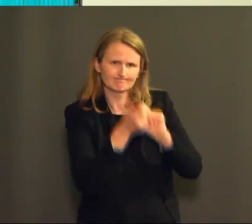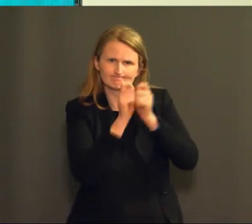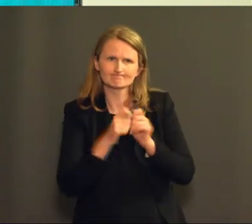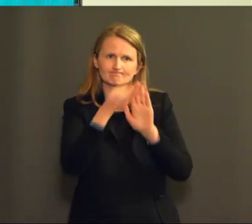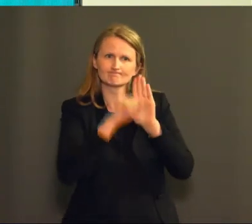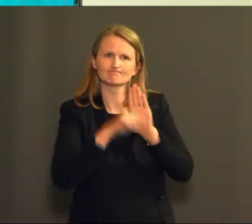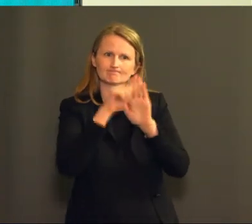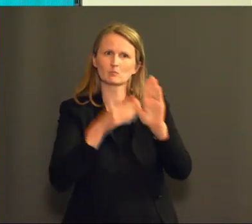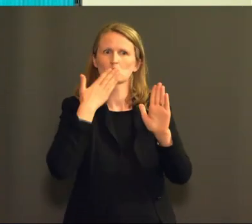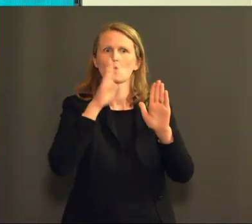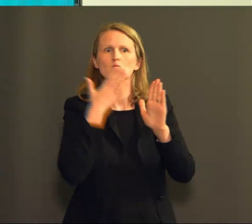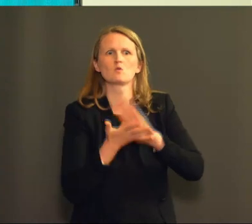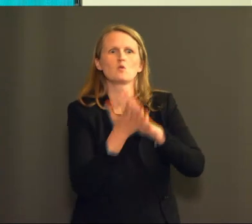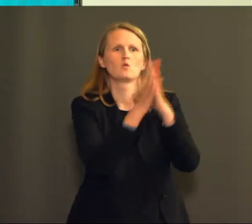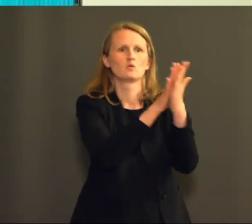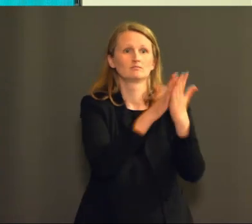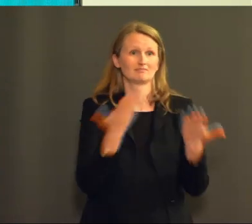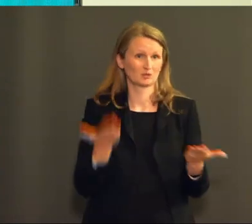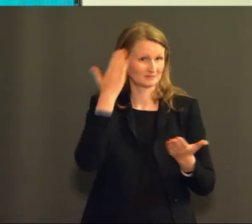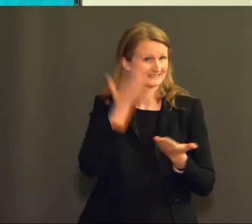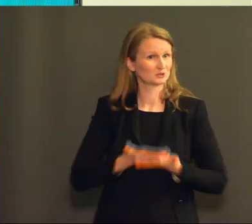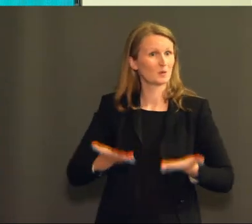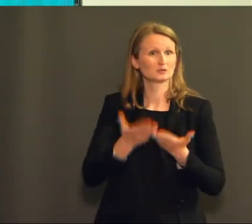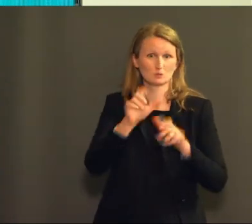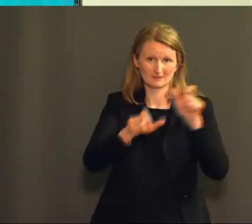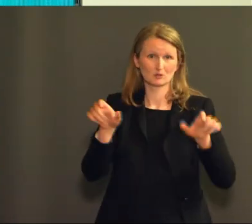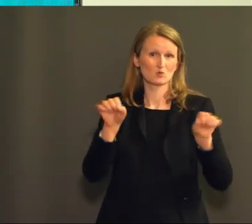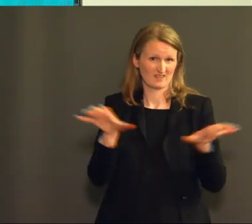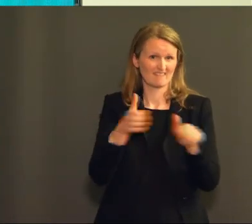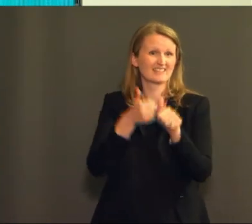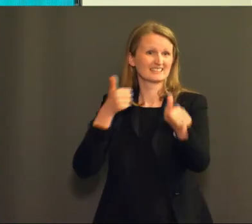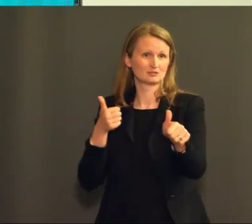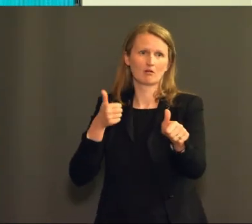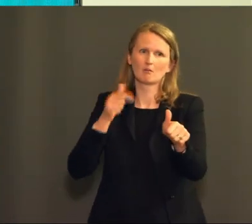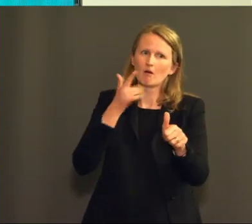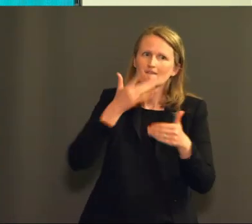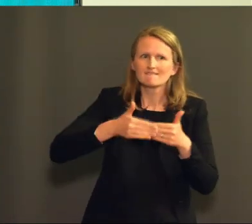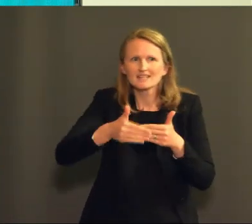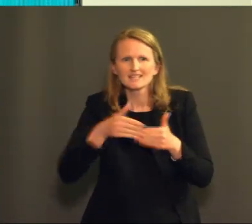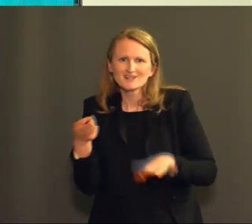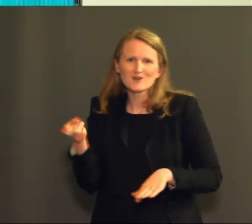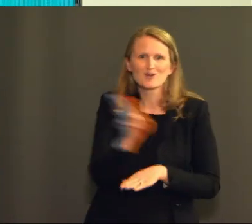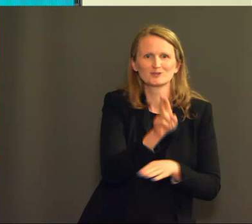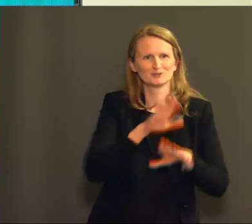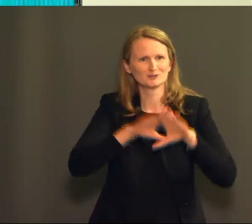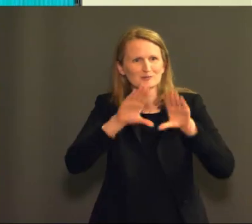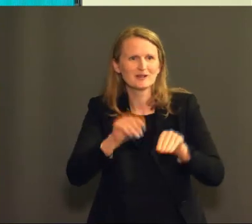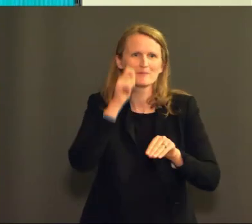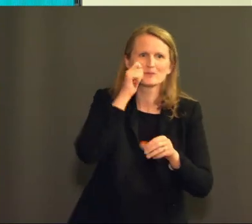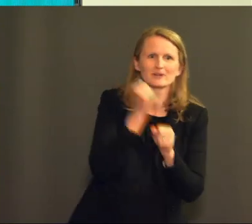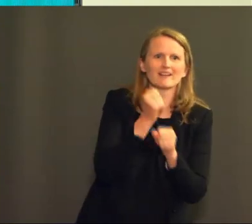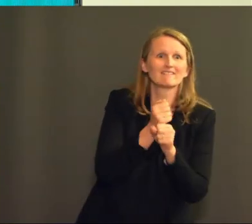travail possible de manière sécurisée, étape par étape. Les secteurs les plus à risque devront prendre des